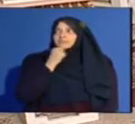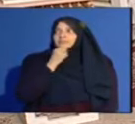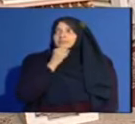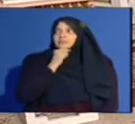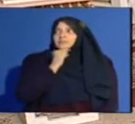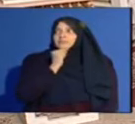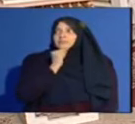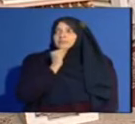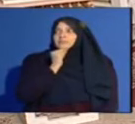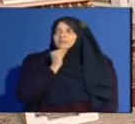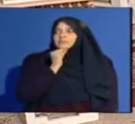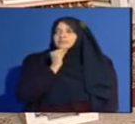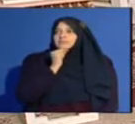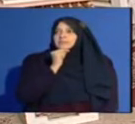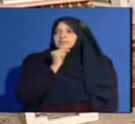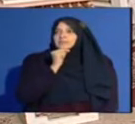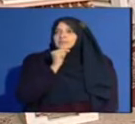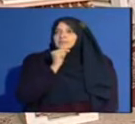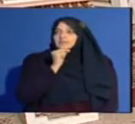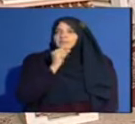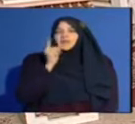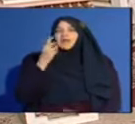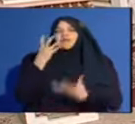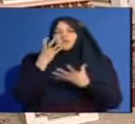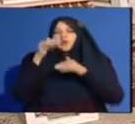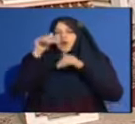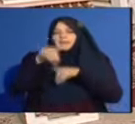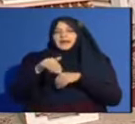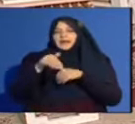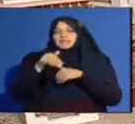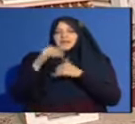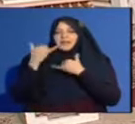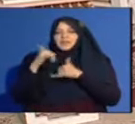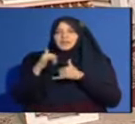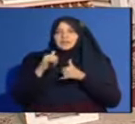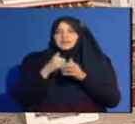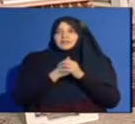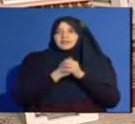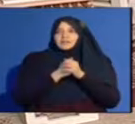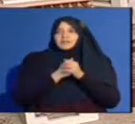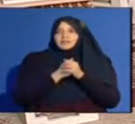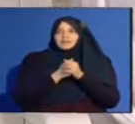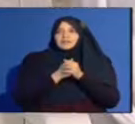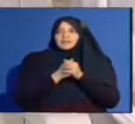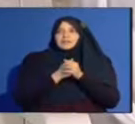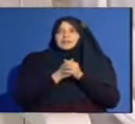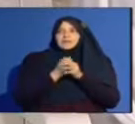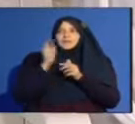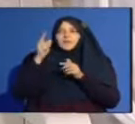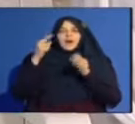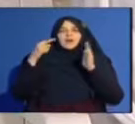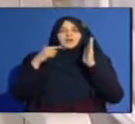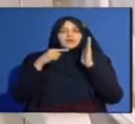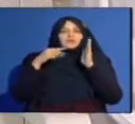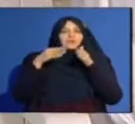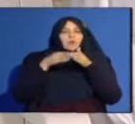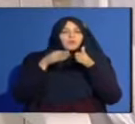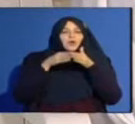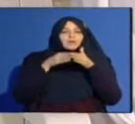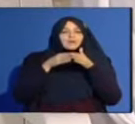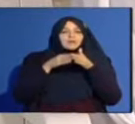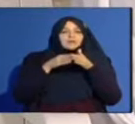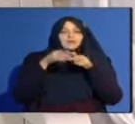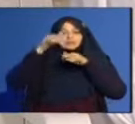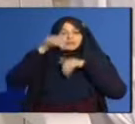زكية دف حبيت باش نديهم للبلاد. طيب الدكتور ربما حبيت دفنتوهم في مقبرة خاصة